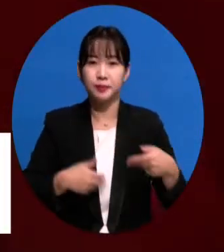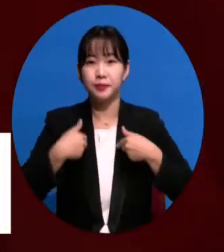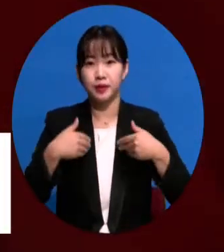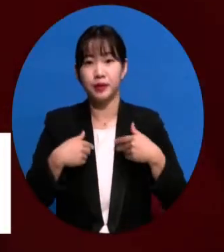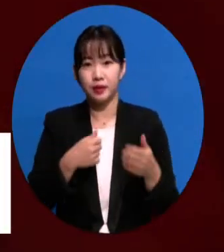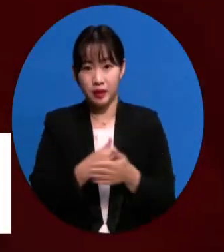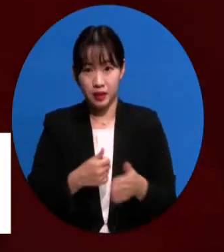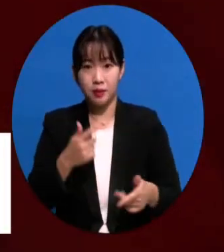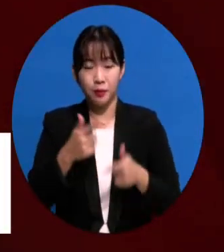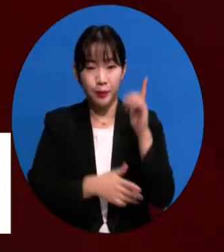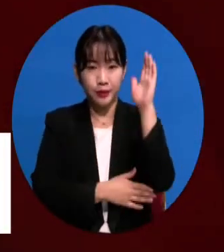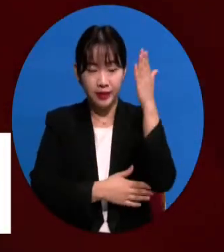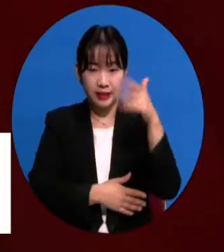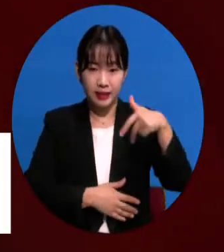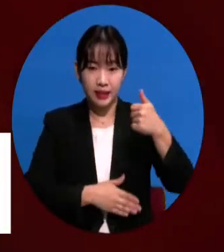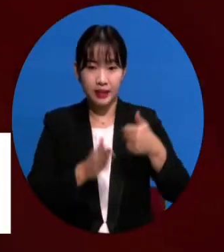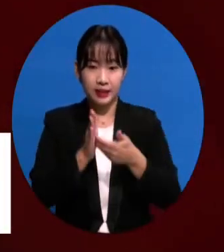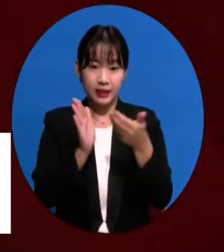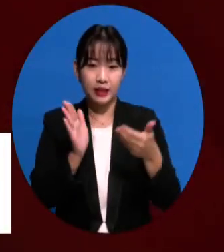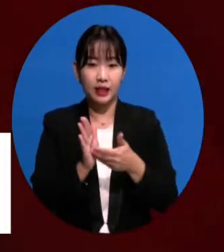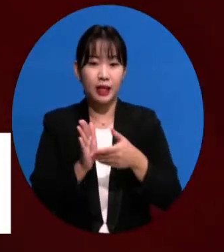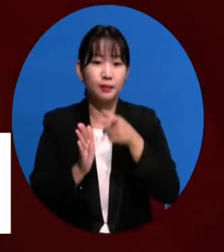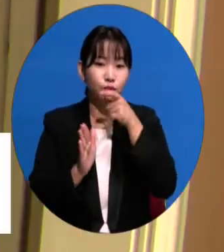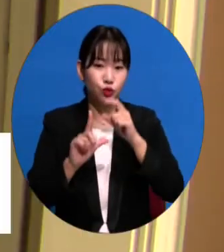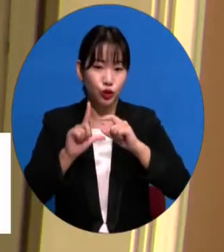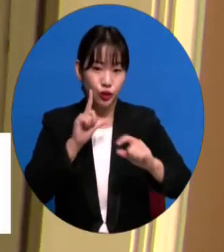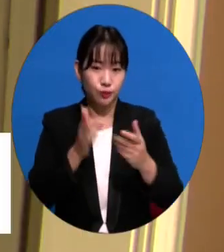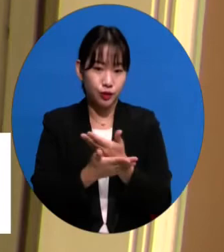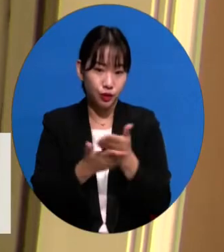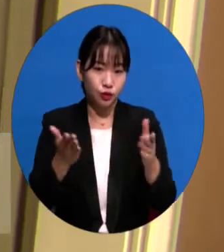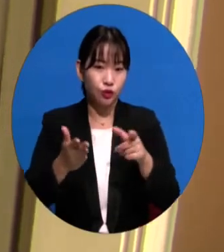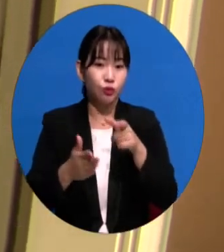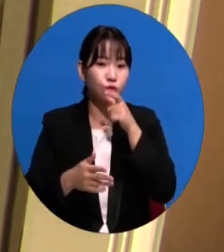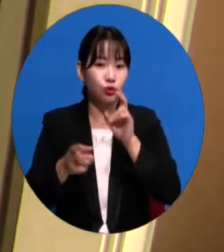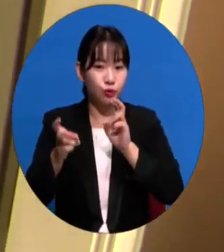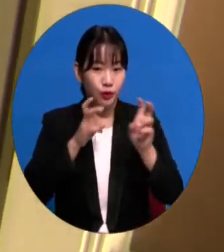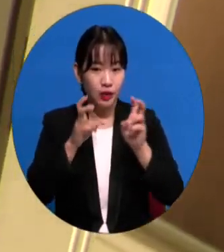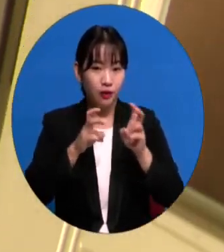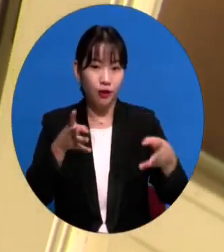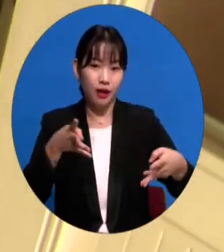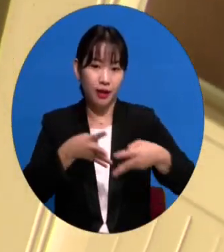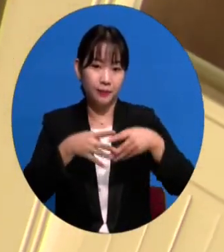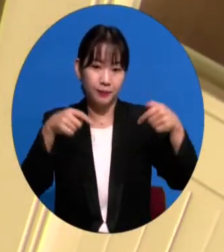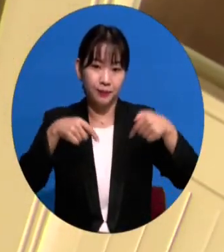목포시는 장음댐 용수 일부 공급에 수자원공사와 협의하고 있습니다.